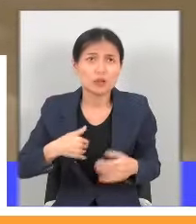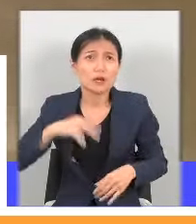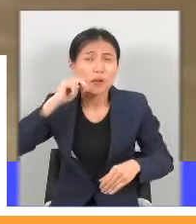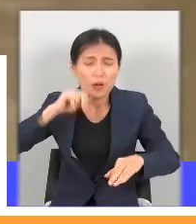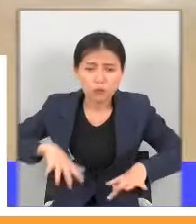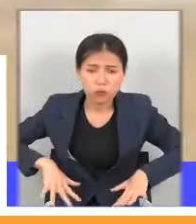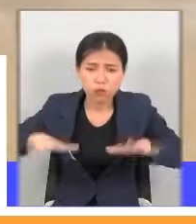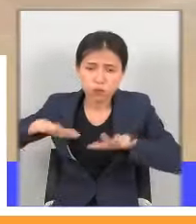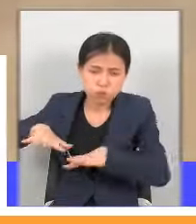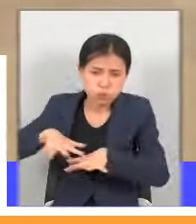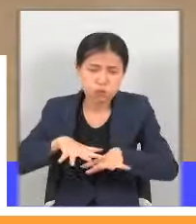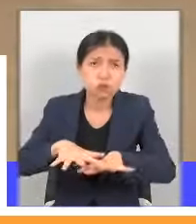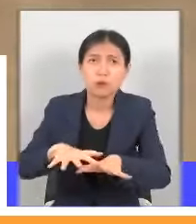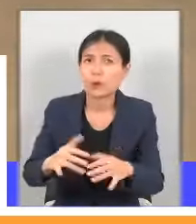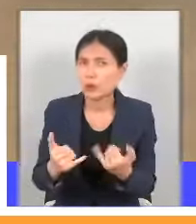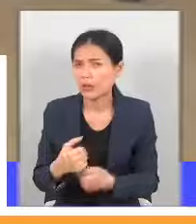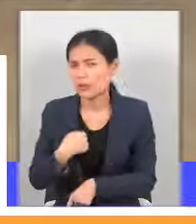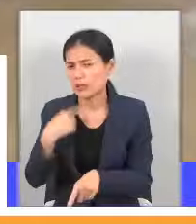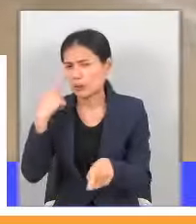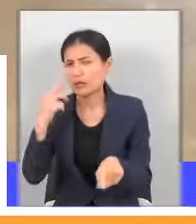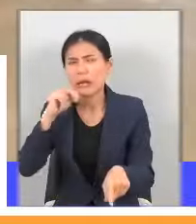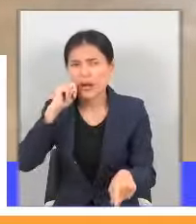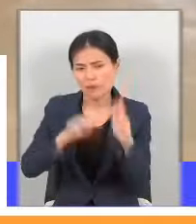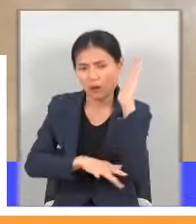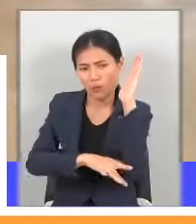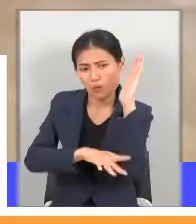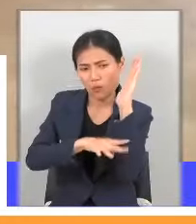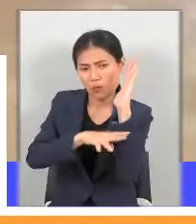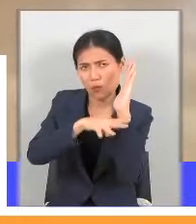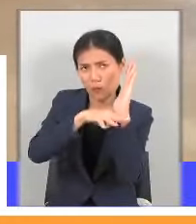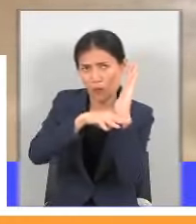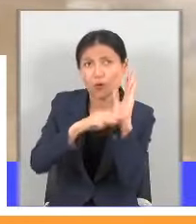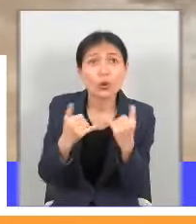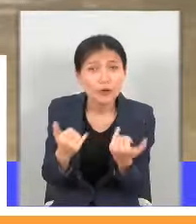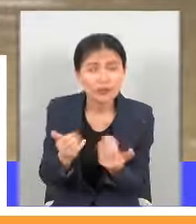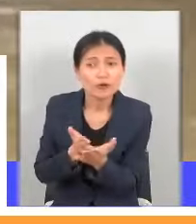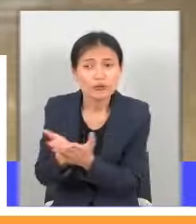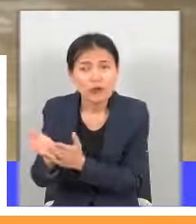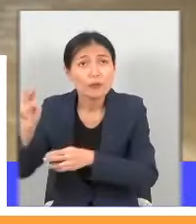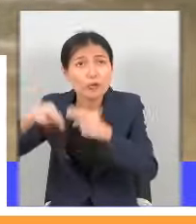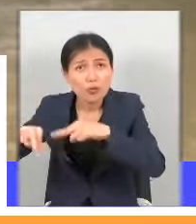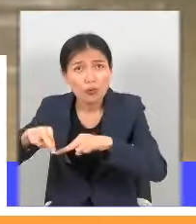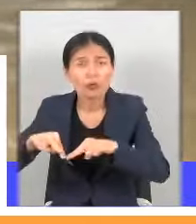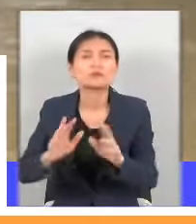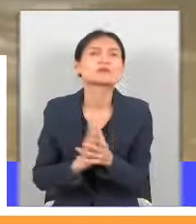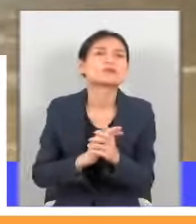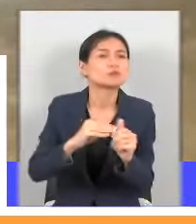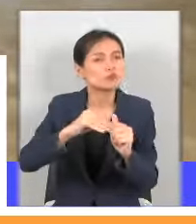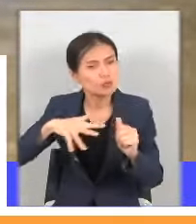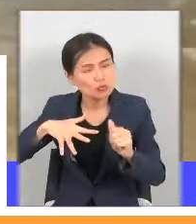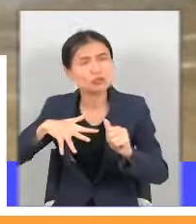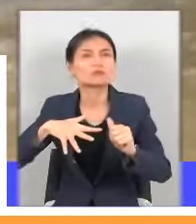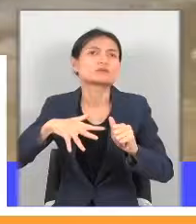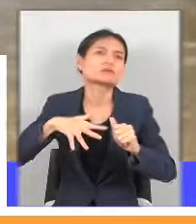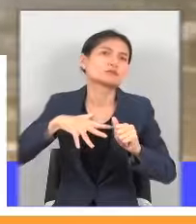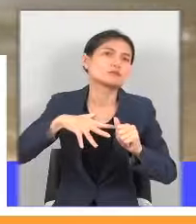ล้วตอนนี้ที่น่าเป็นห่วงคือมีแนวโน้มว่าจะเพิ่มสูงขึ้นด้วยนะครับตอนนี้เจ้าหน้าที่ทหารฝ่ายปกครองผู้นำชุมชนแล้วก็ชาวบ้านลงพื้นที่ฮะ